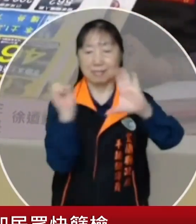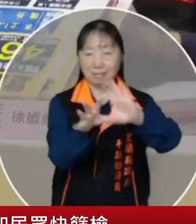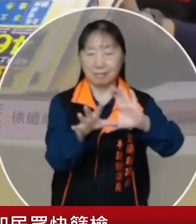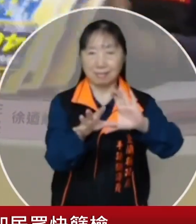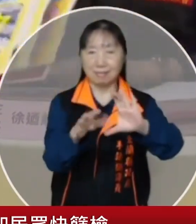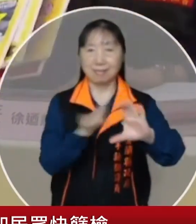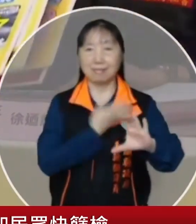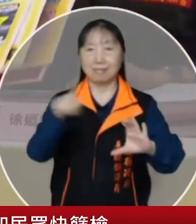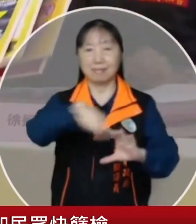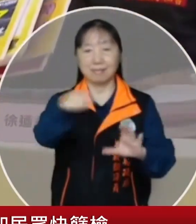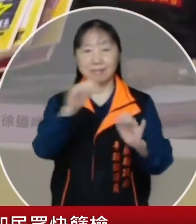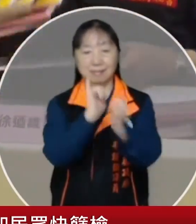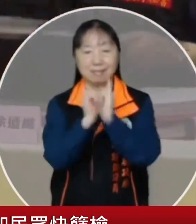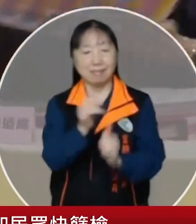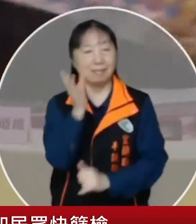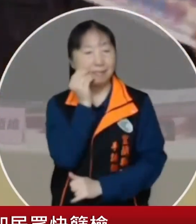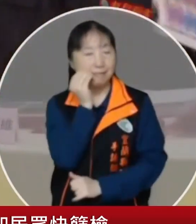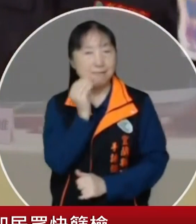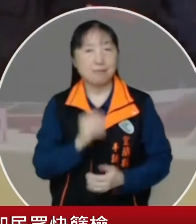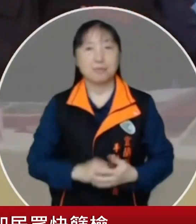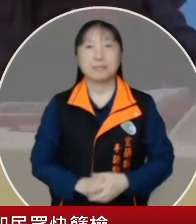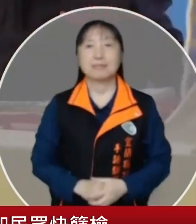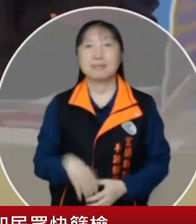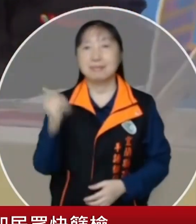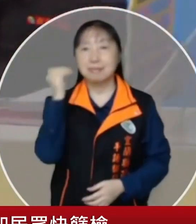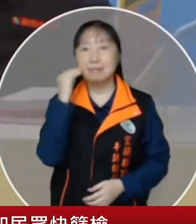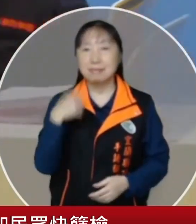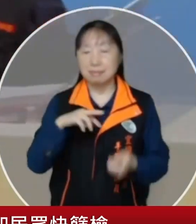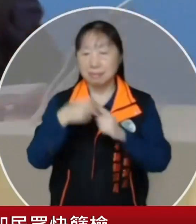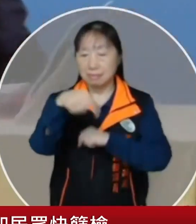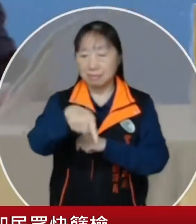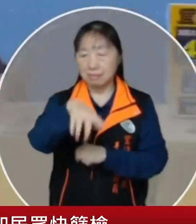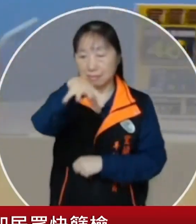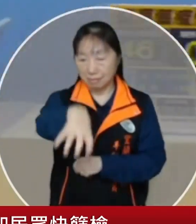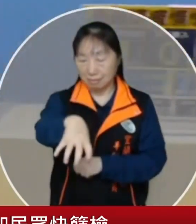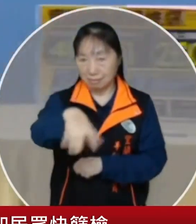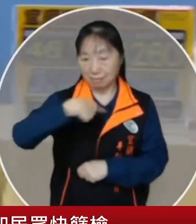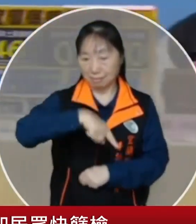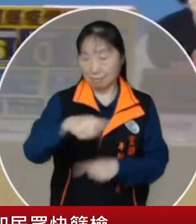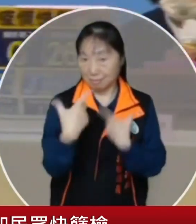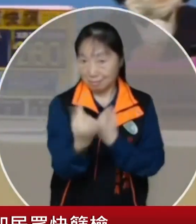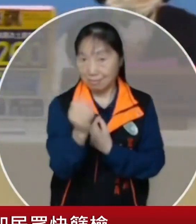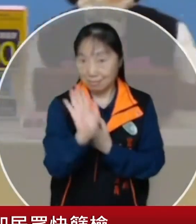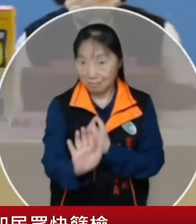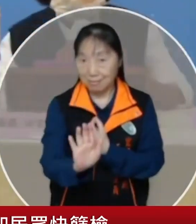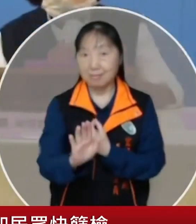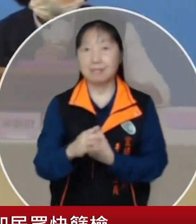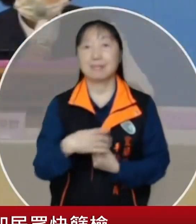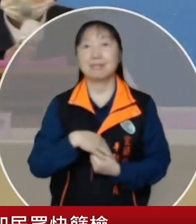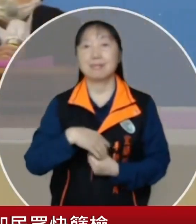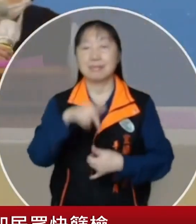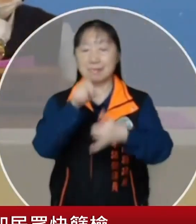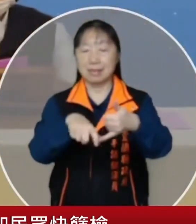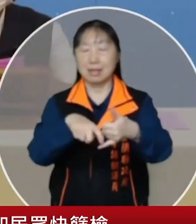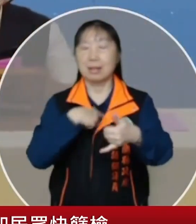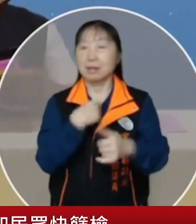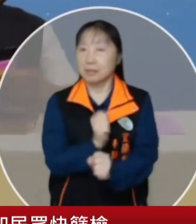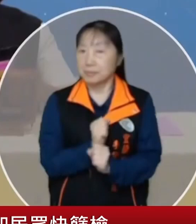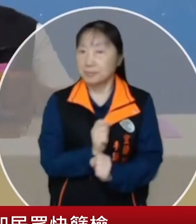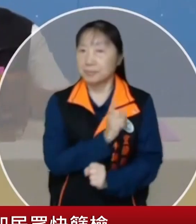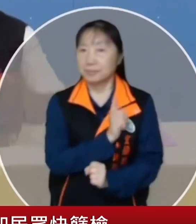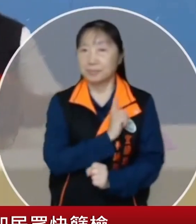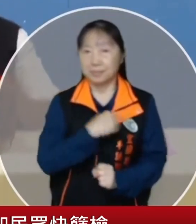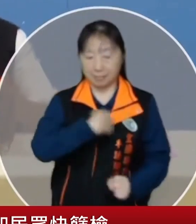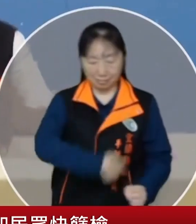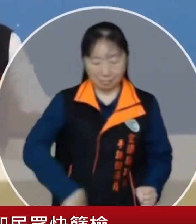来参考。那如果呢跟确诊者足迹重叠的民众，请特别注意自己的身